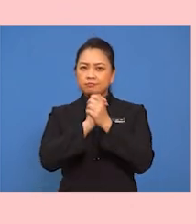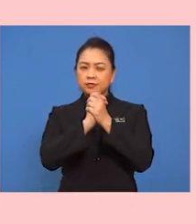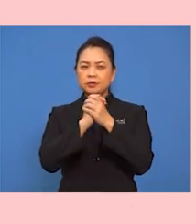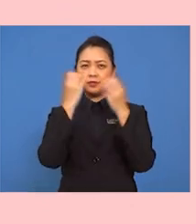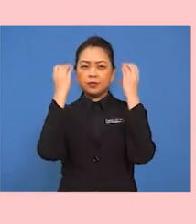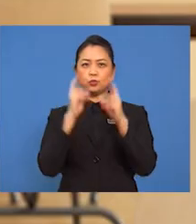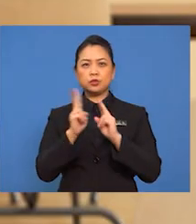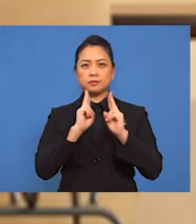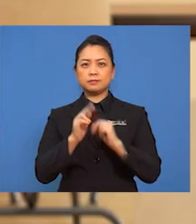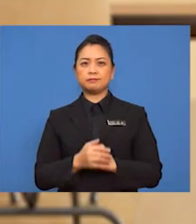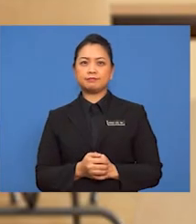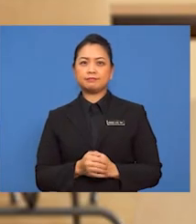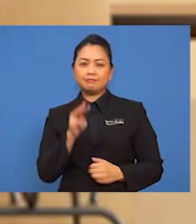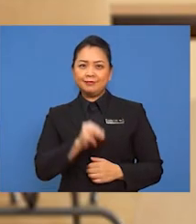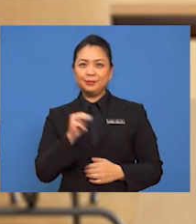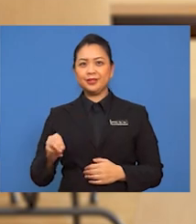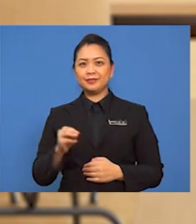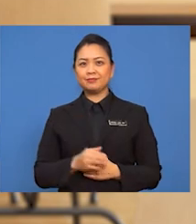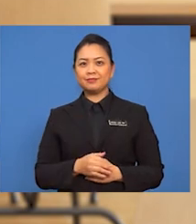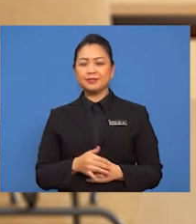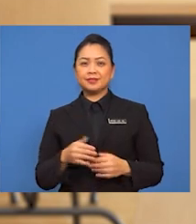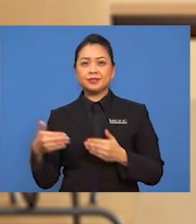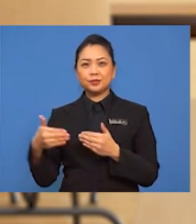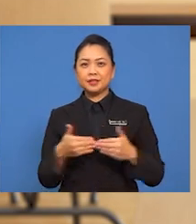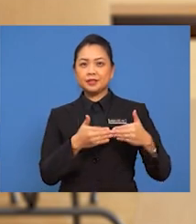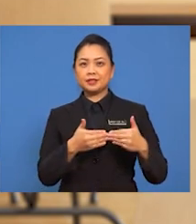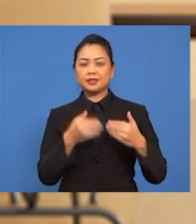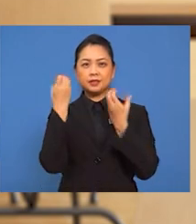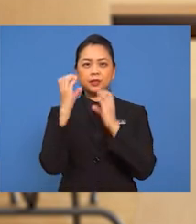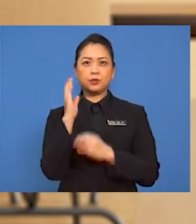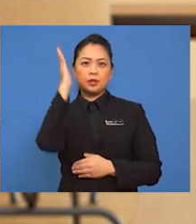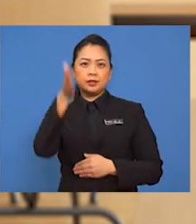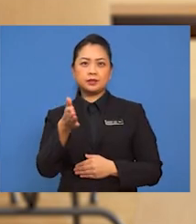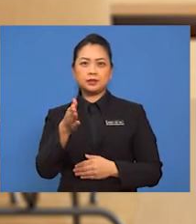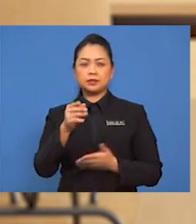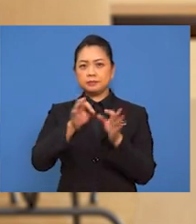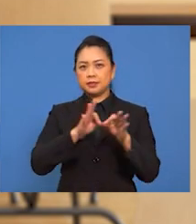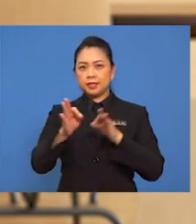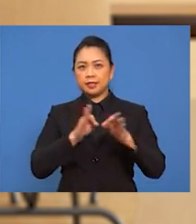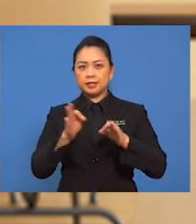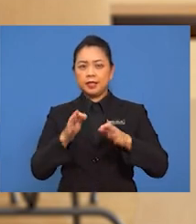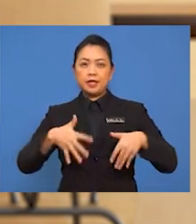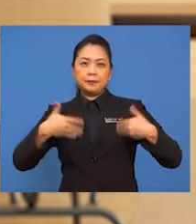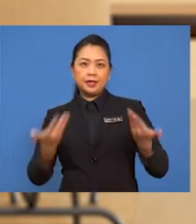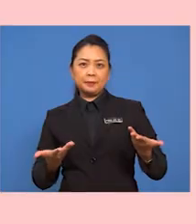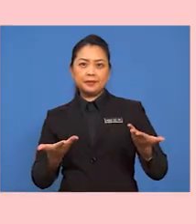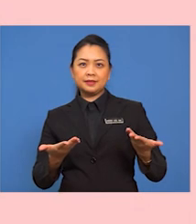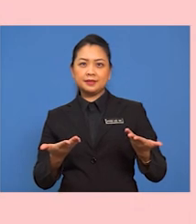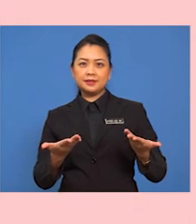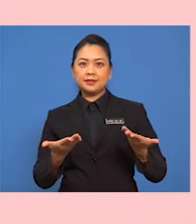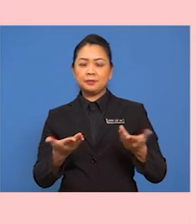ucapkan. Murid-murid, seterusnya, cikgu akan menerangkan bagaimana